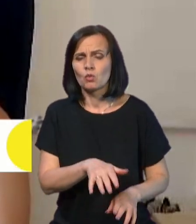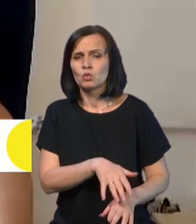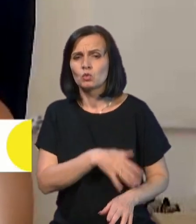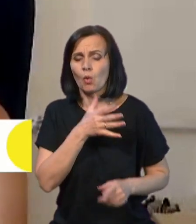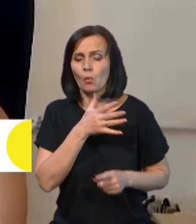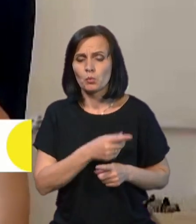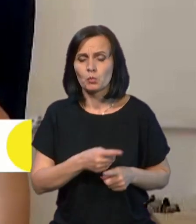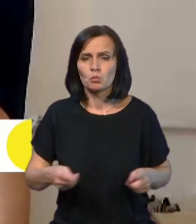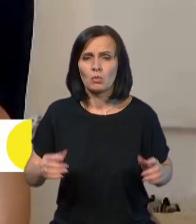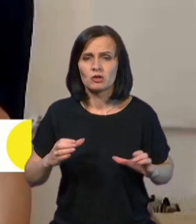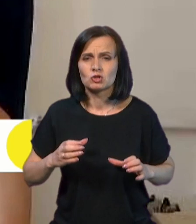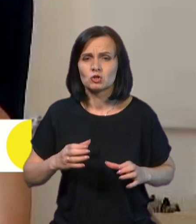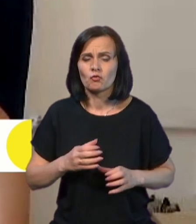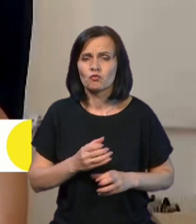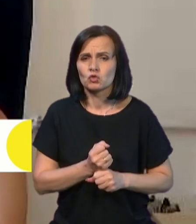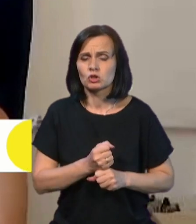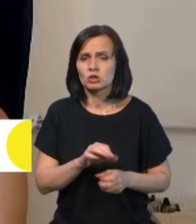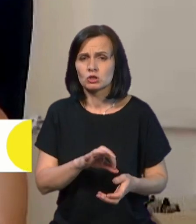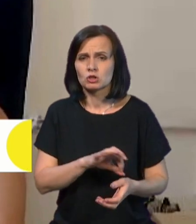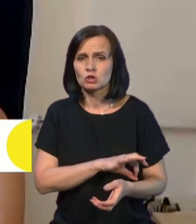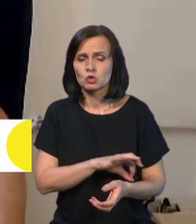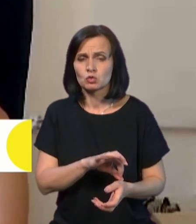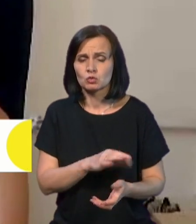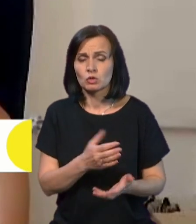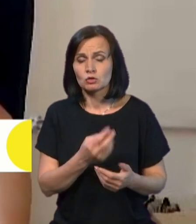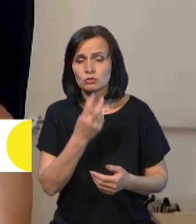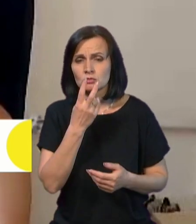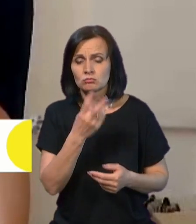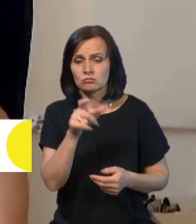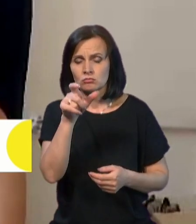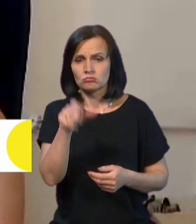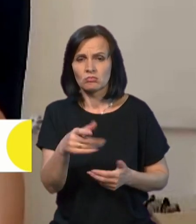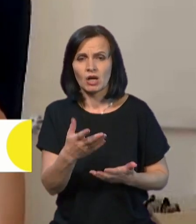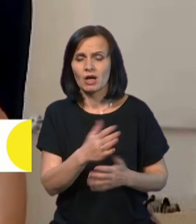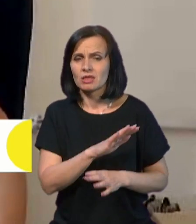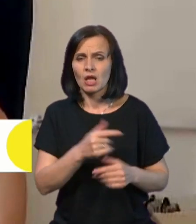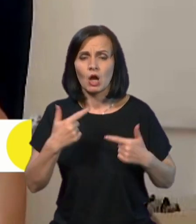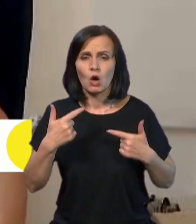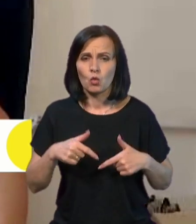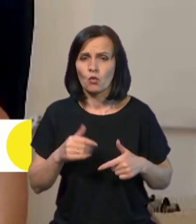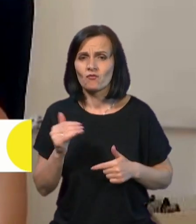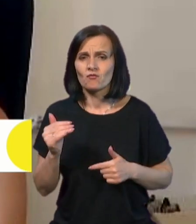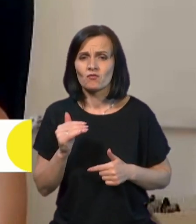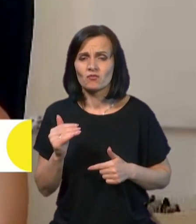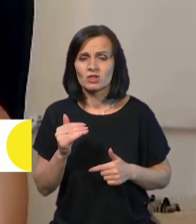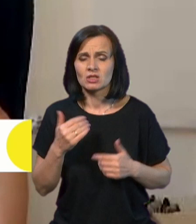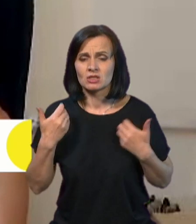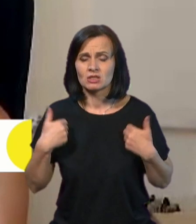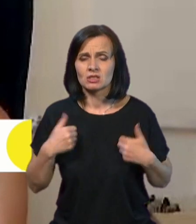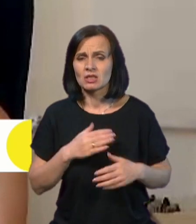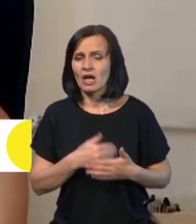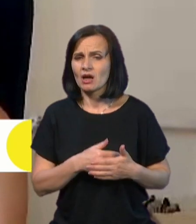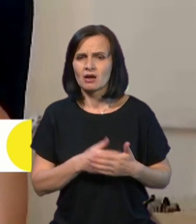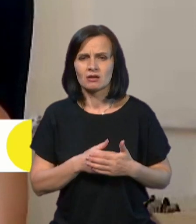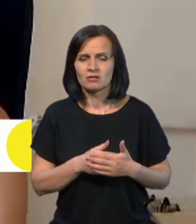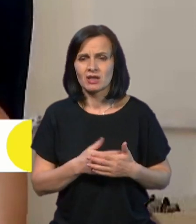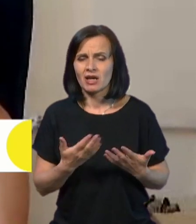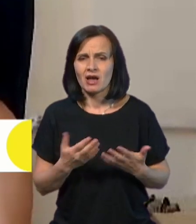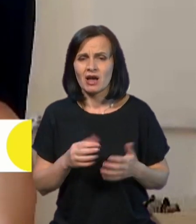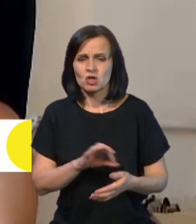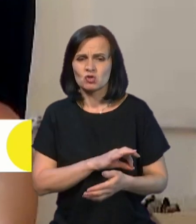взагалі виїхали за межі нашої країни. Тому казати, що у нас збільшився або зменшився рівень, ми, на жаль, не можемо.